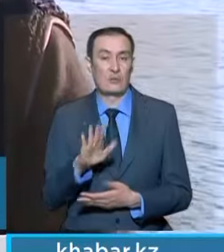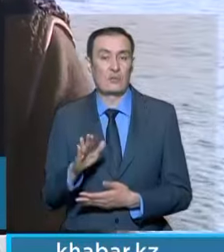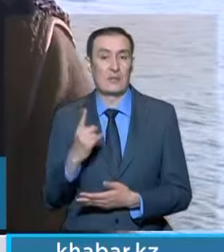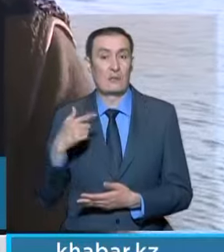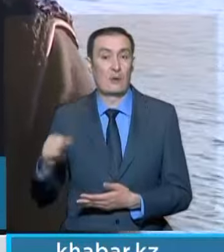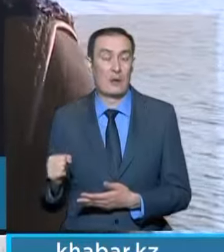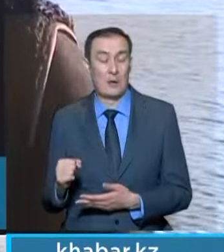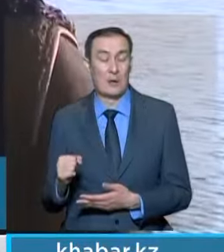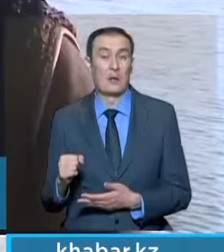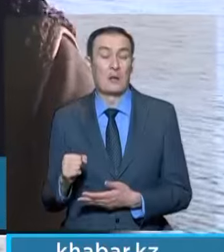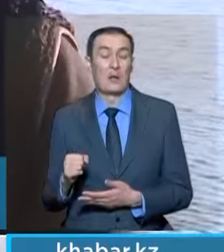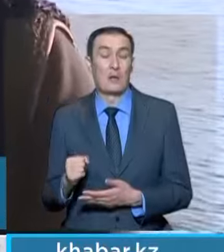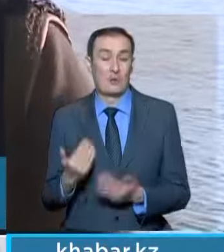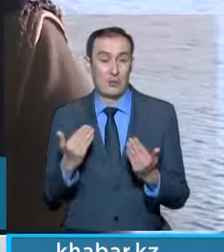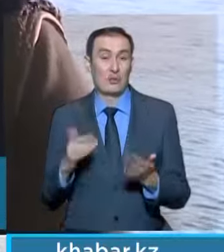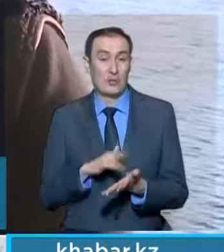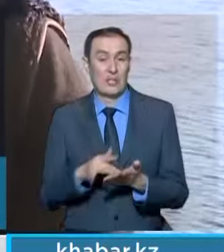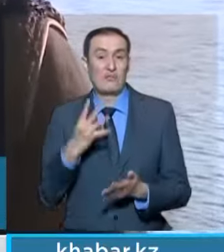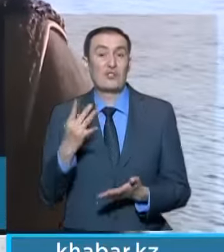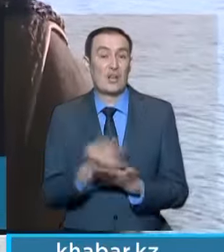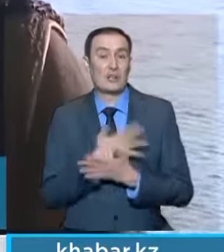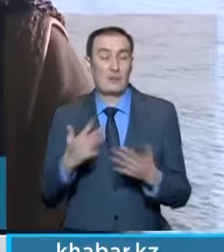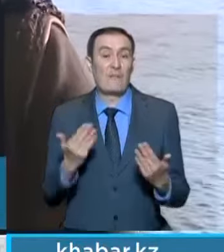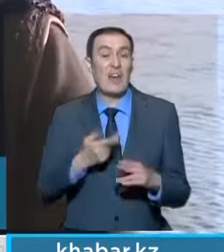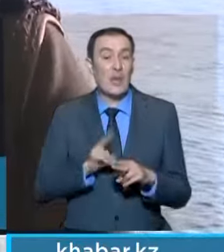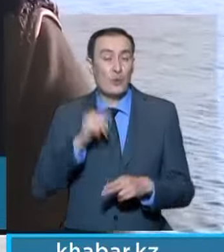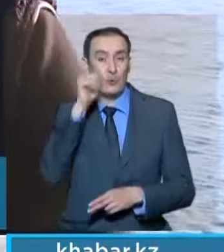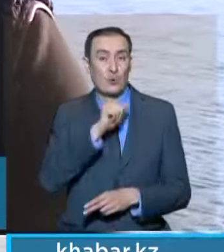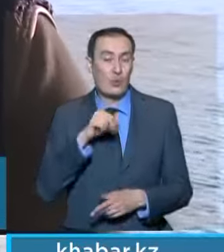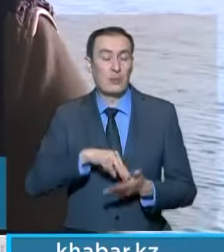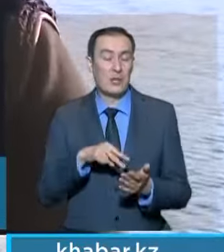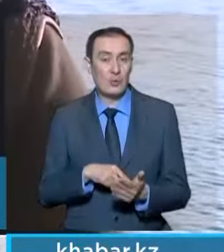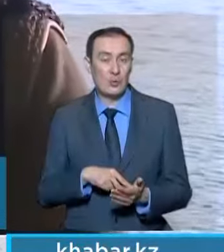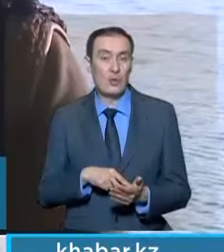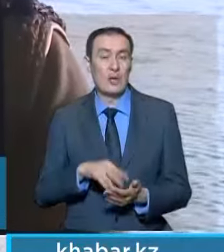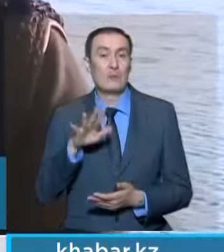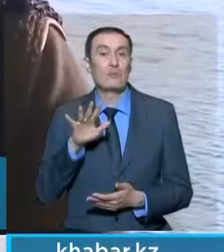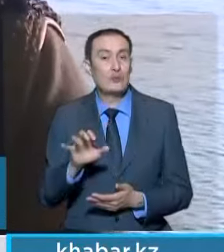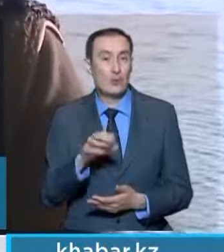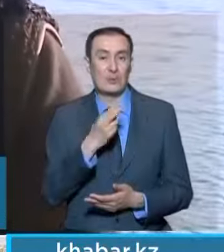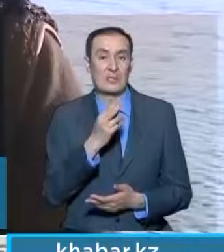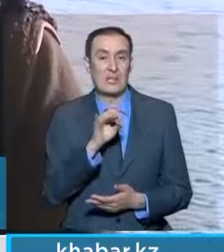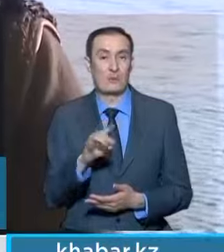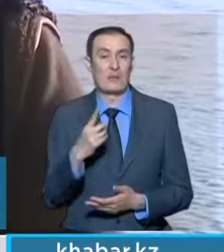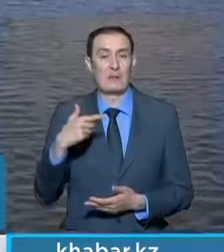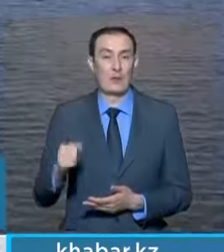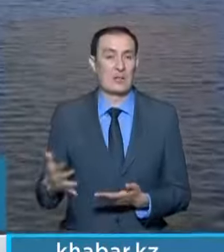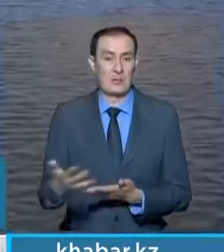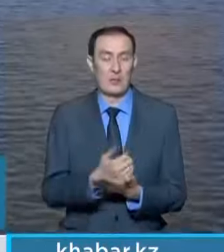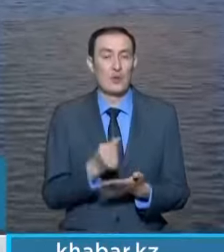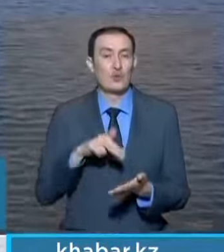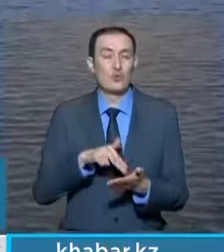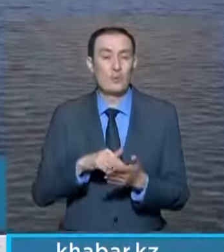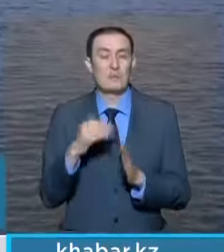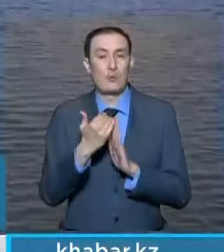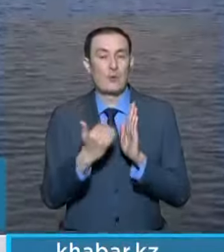с гектара. Вот считайте, в 4 раза. В этом году планируем 500 центнеров с гектара. Стоимость